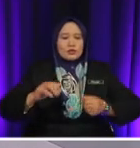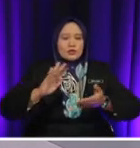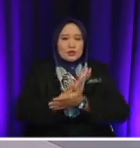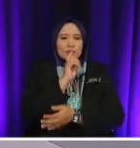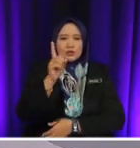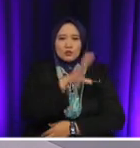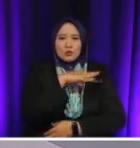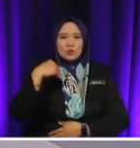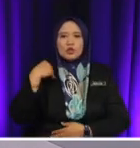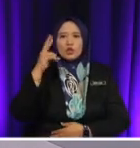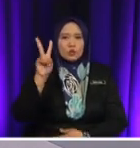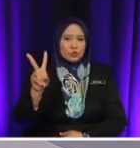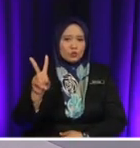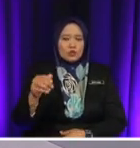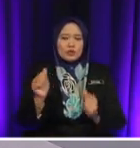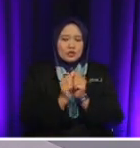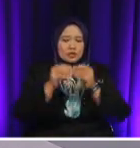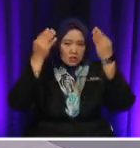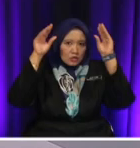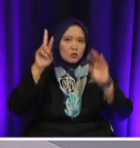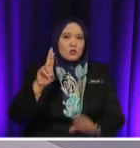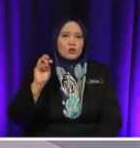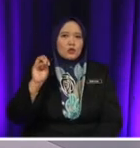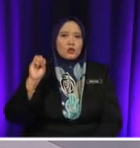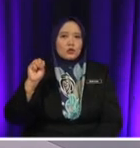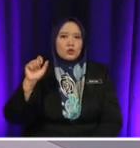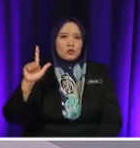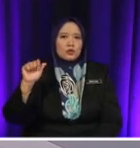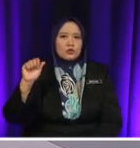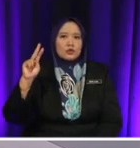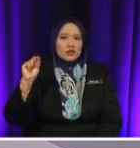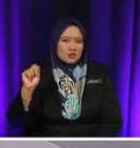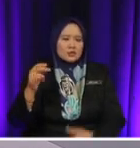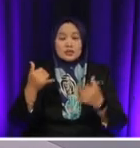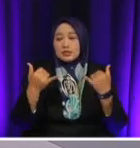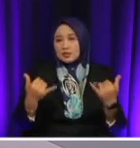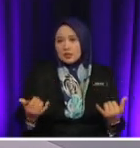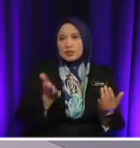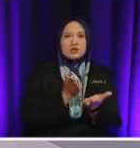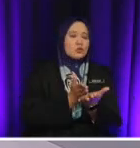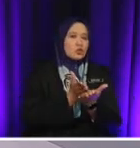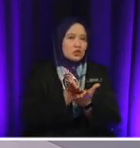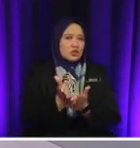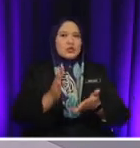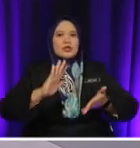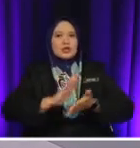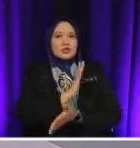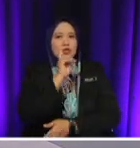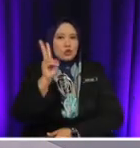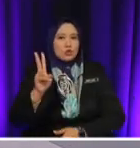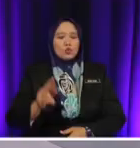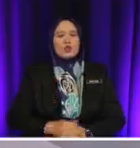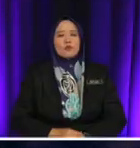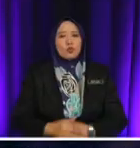Ria masih lagi bersama-sama dengan Cikgu roslan kita nak teruskan dengan kertas dua Cikgu bagi bahagian a kemahiran proses sains